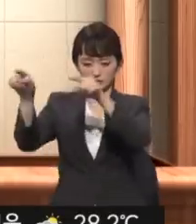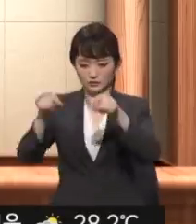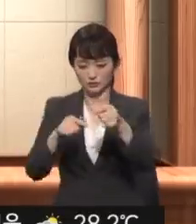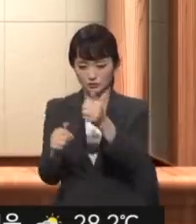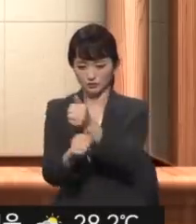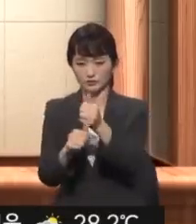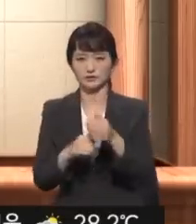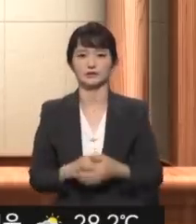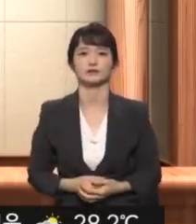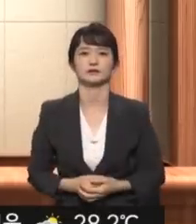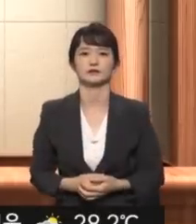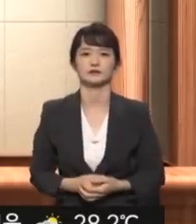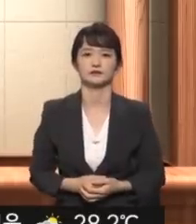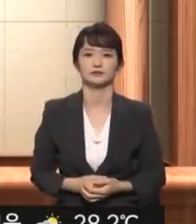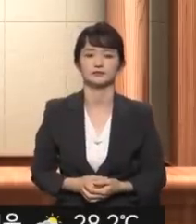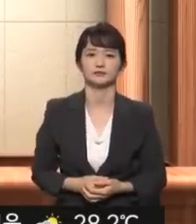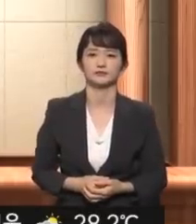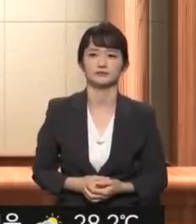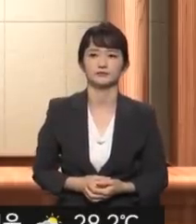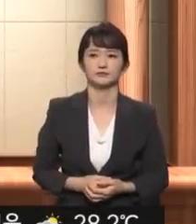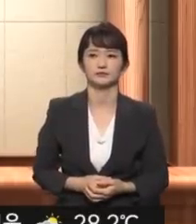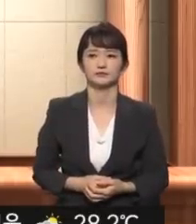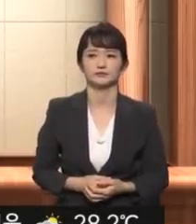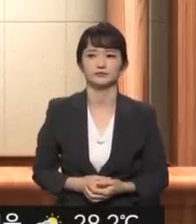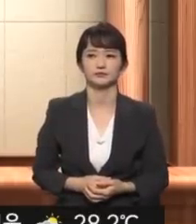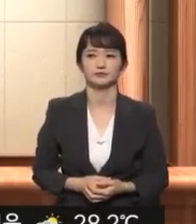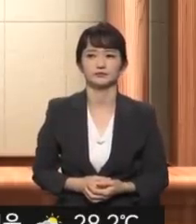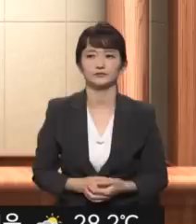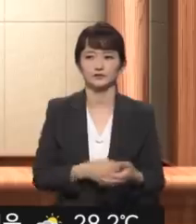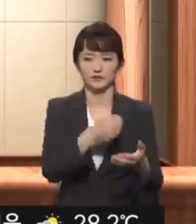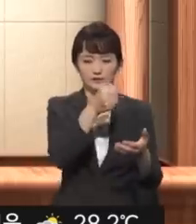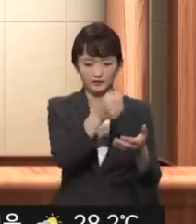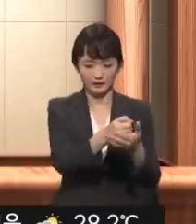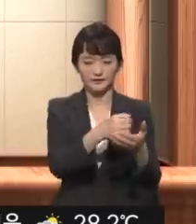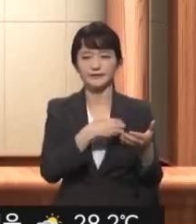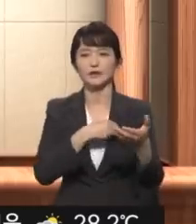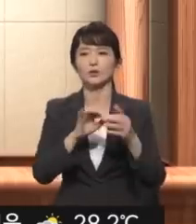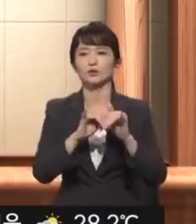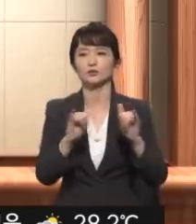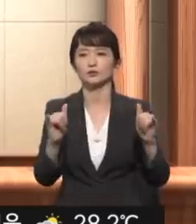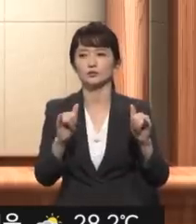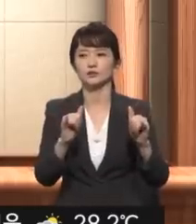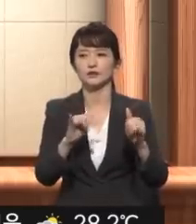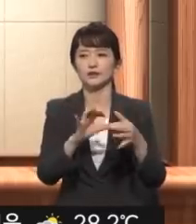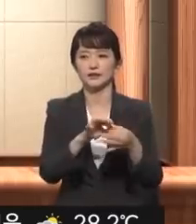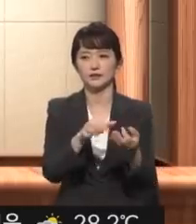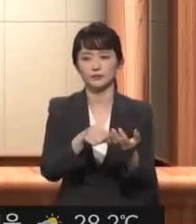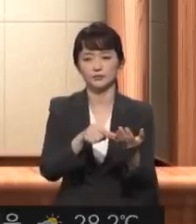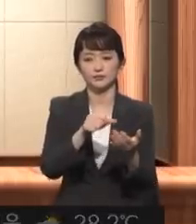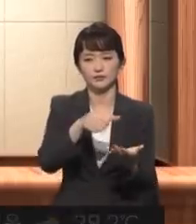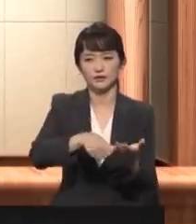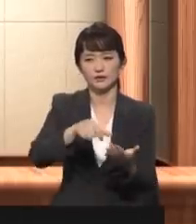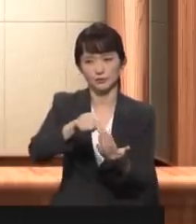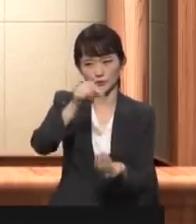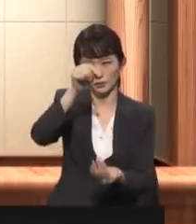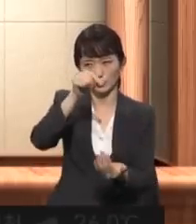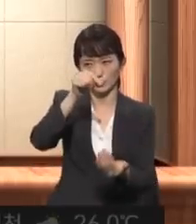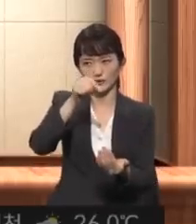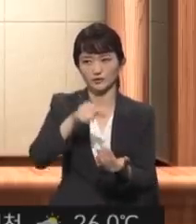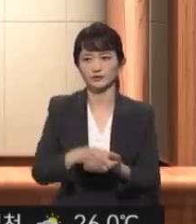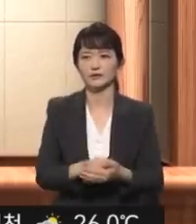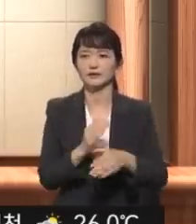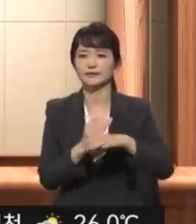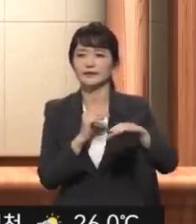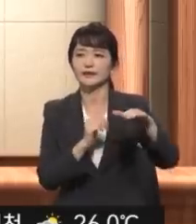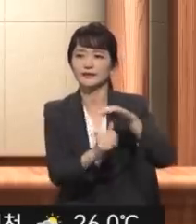전장 돼서 지명된 당대표 및 최고위원 회 지위와 권한을 상실 시키는 것은 정당의 민주적 내부